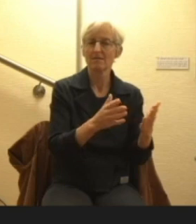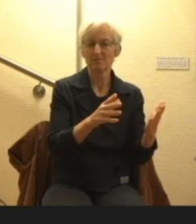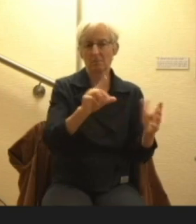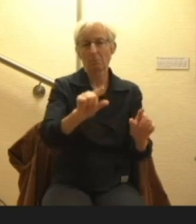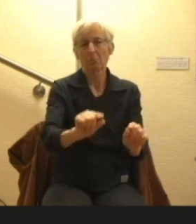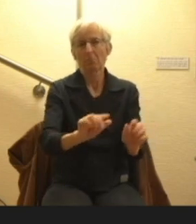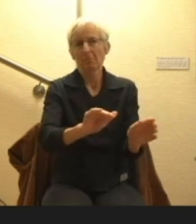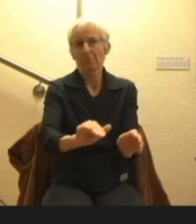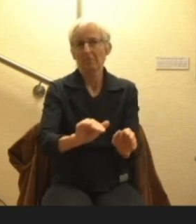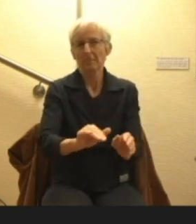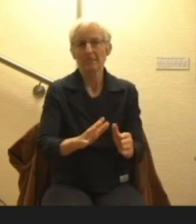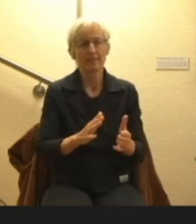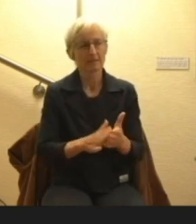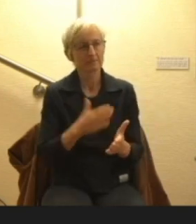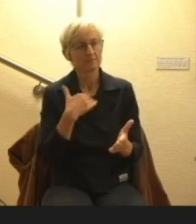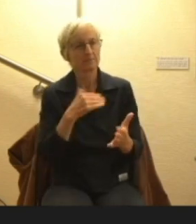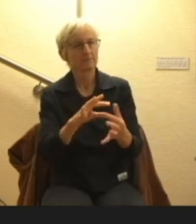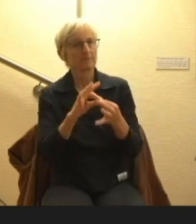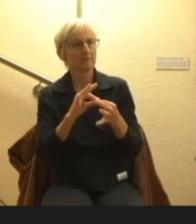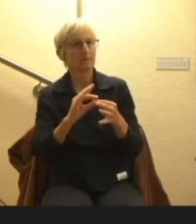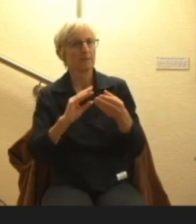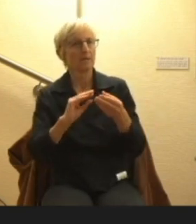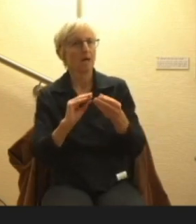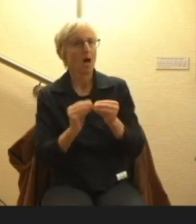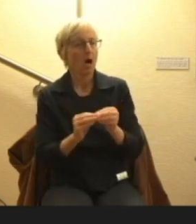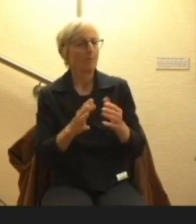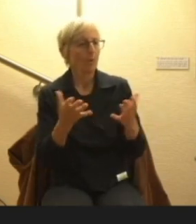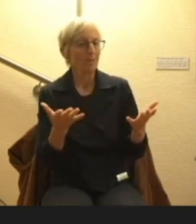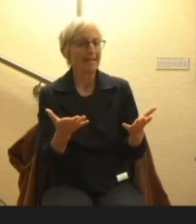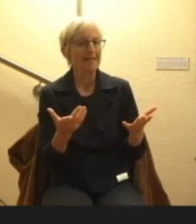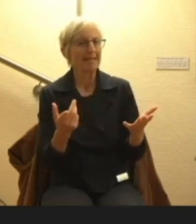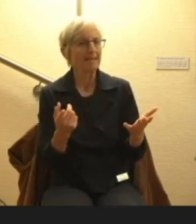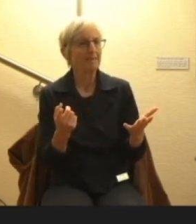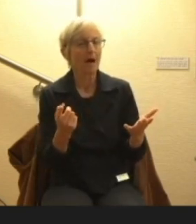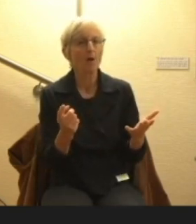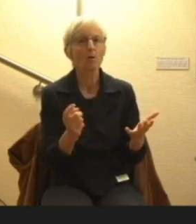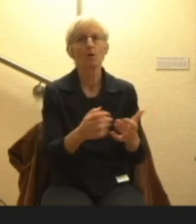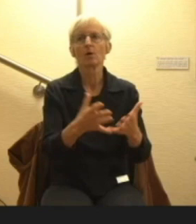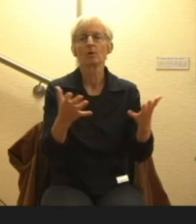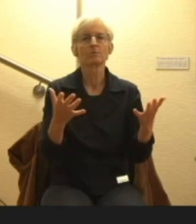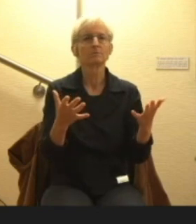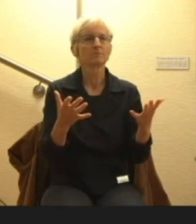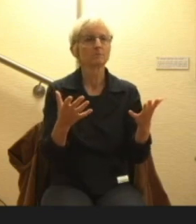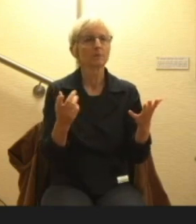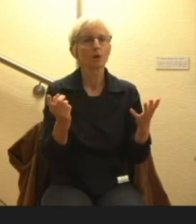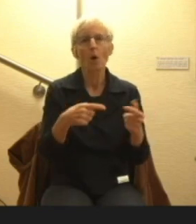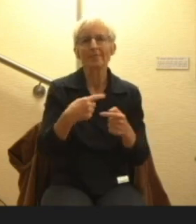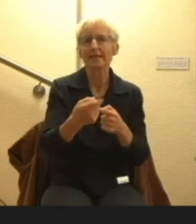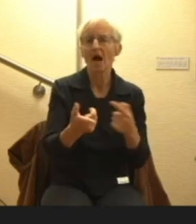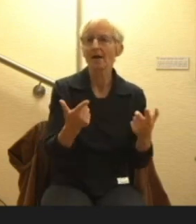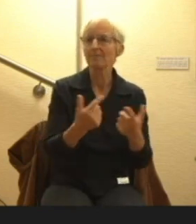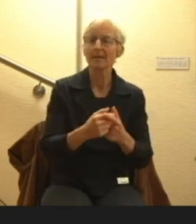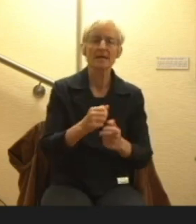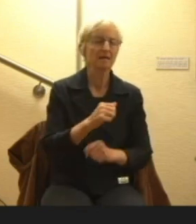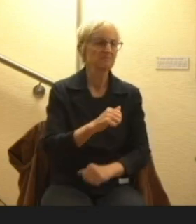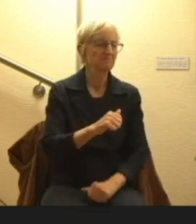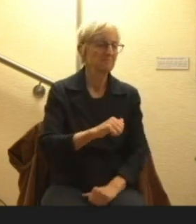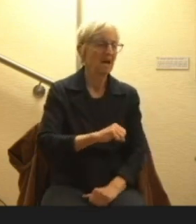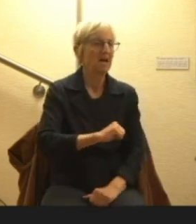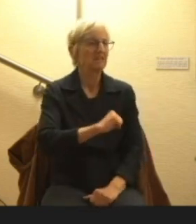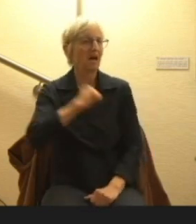auch einer Radikalisierung auf eine Art Vorschub leistet, weil dann radikalere Stimmen kommen können und sagen können, hey, wir sind die, die für